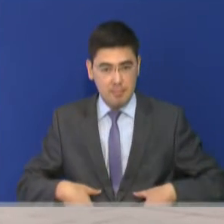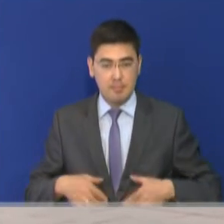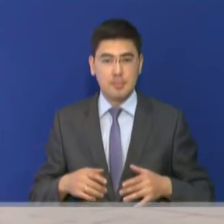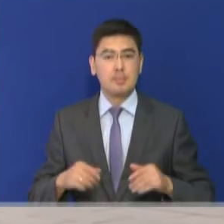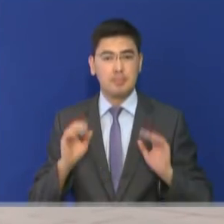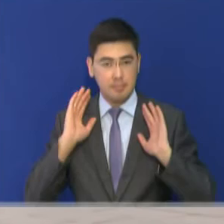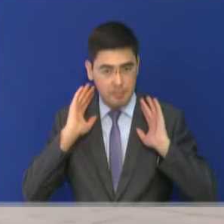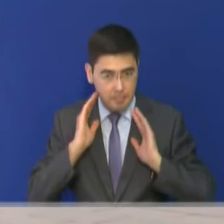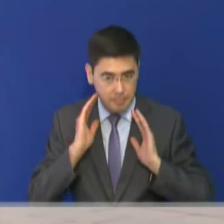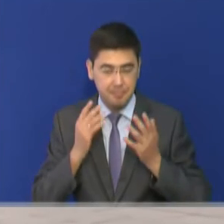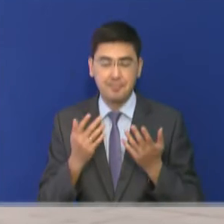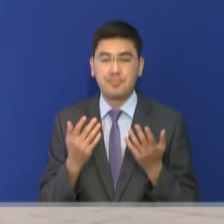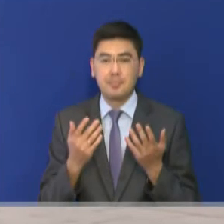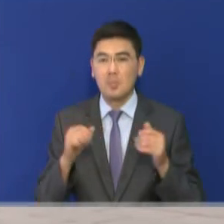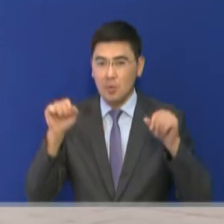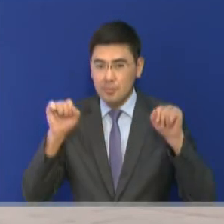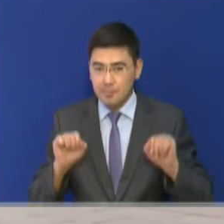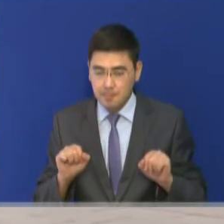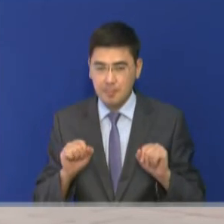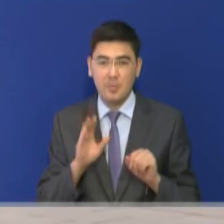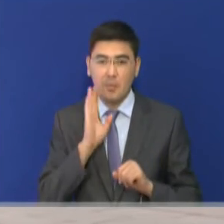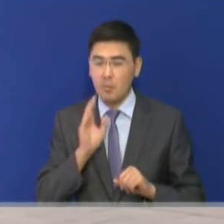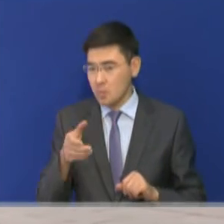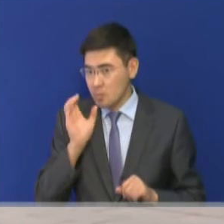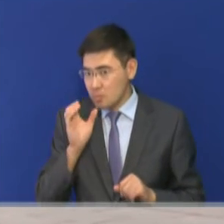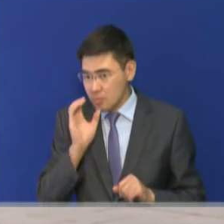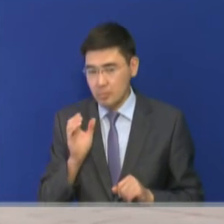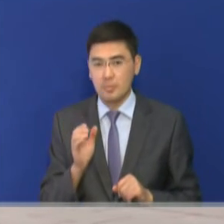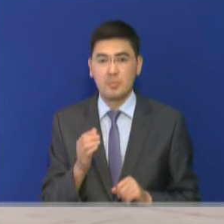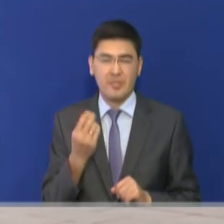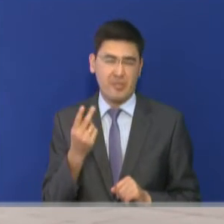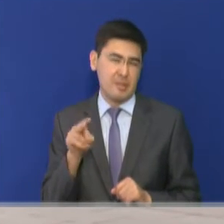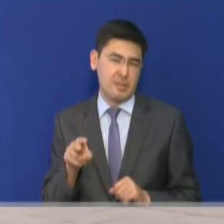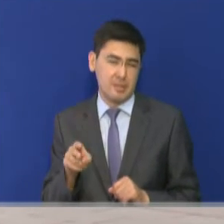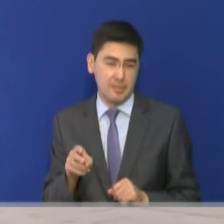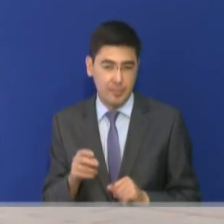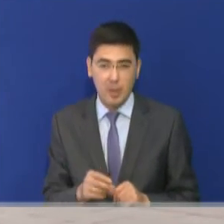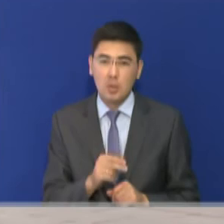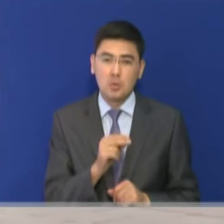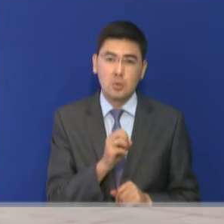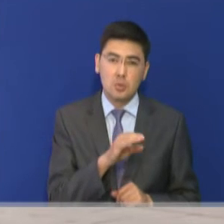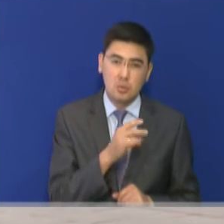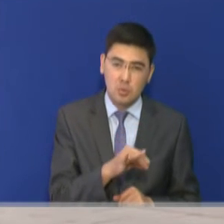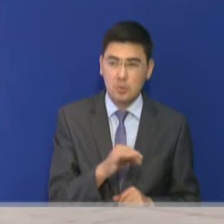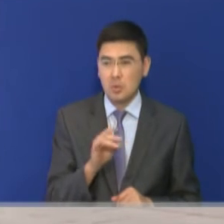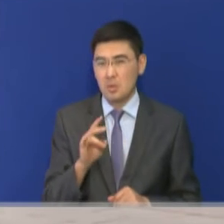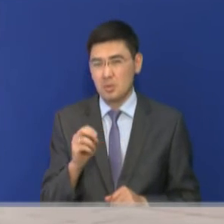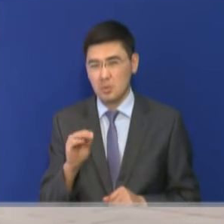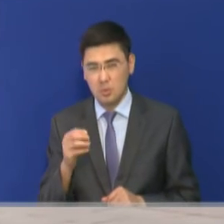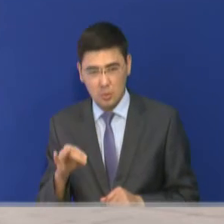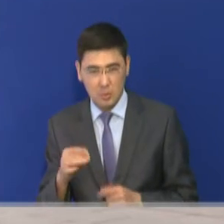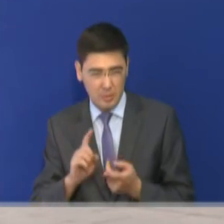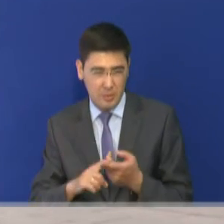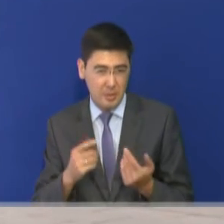приседать, пить воду 1,5-2 литра в день. В четные и нечетные дни, у кого как получается,